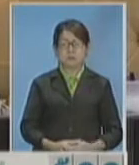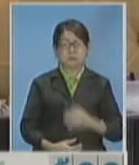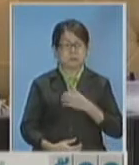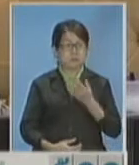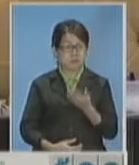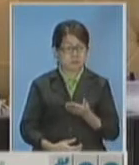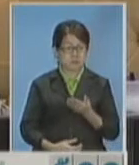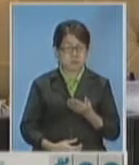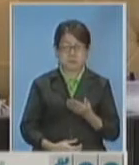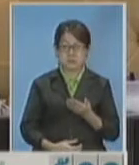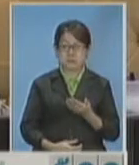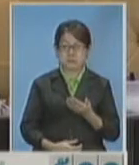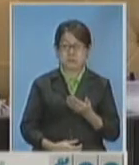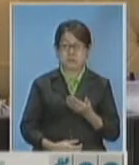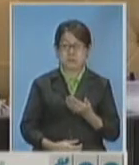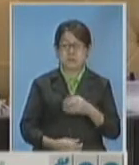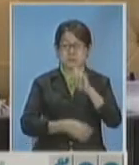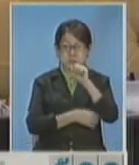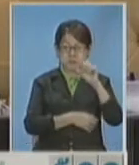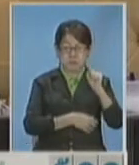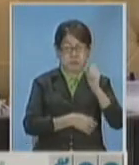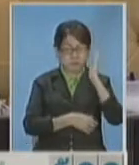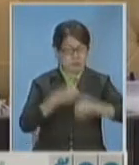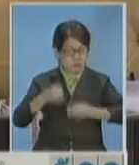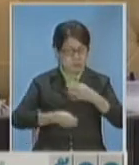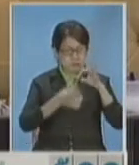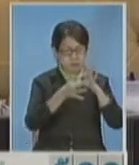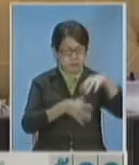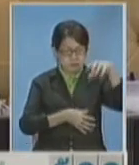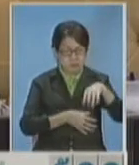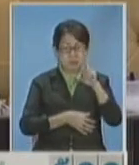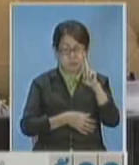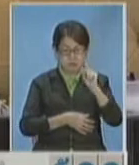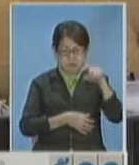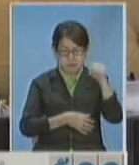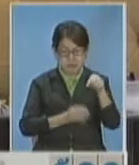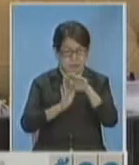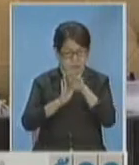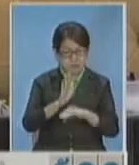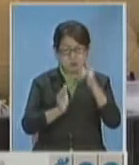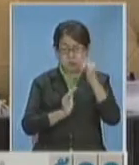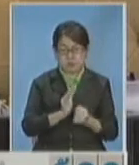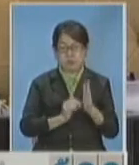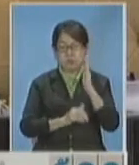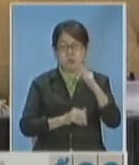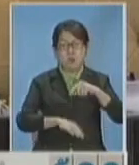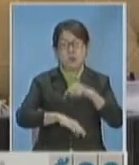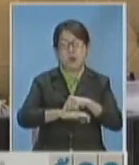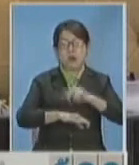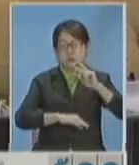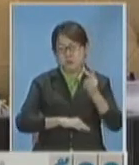อยากให้ท่านวัชระเนี่ยได้พูดในเรื่องของสภานะให้ท่านได้พูดจบท่านจะได้ไม่ต้องไปเสียเวลาพูดอีก